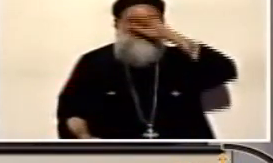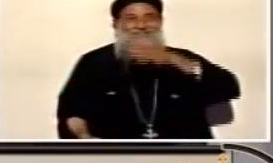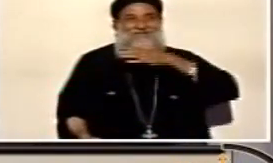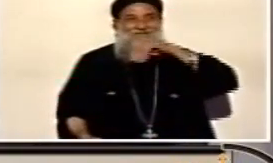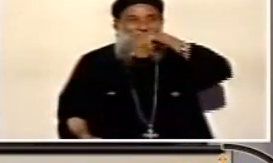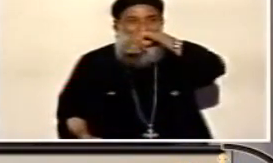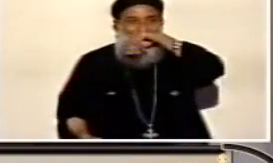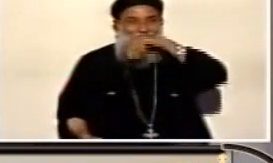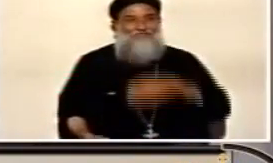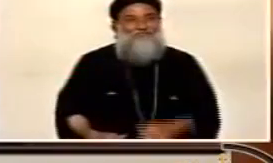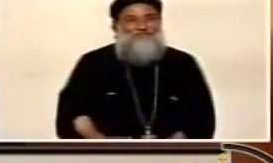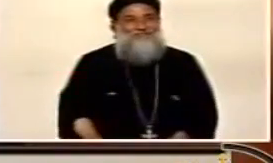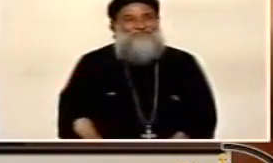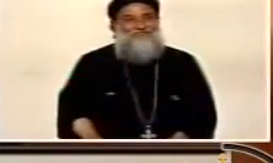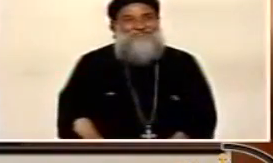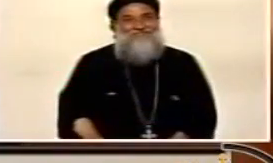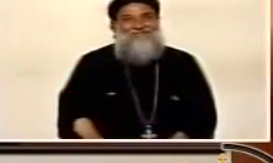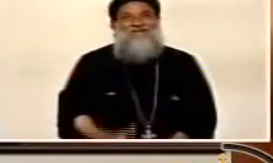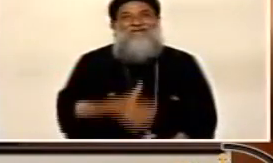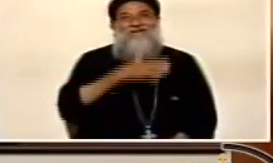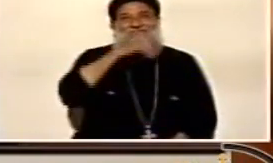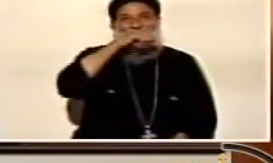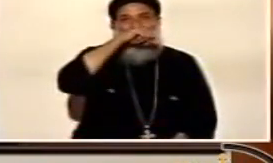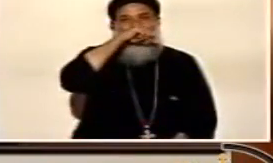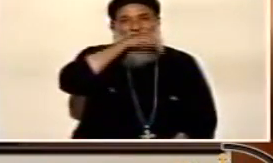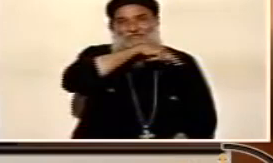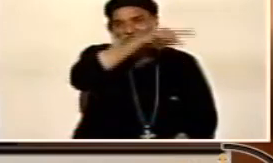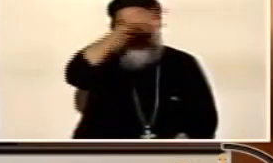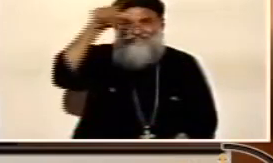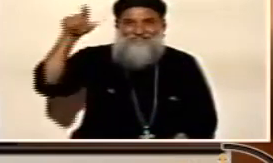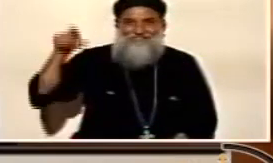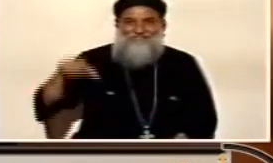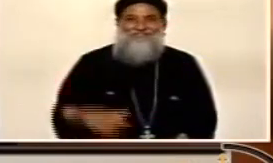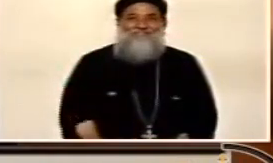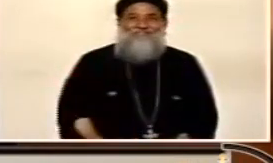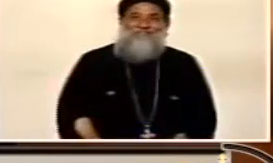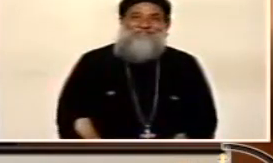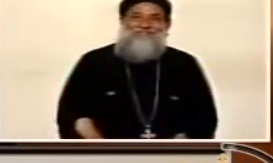هذه الكهنوت الروحي بقى العام يعني.